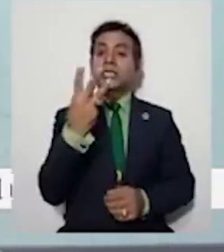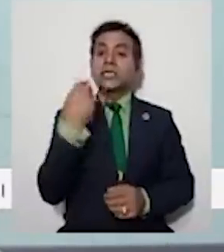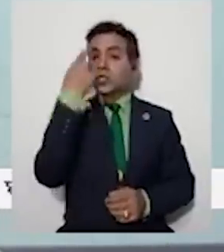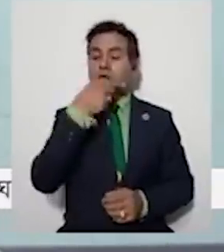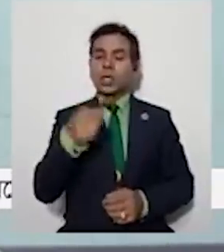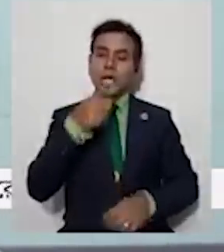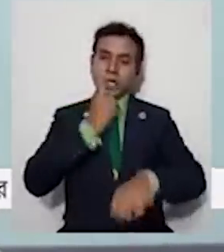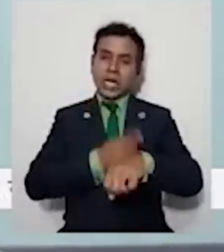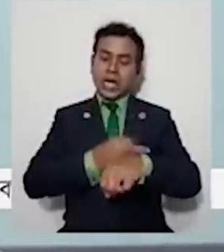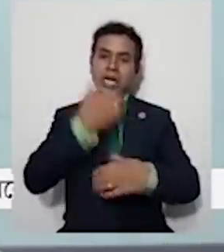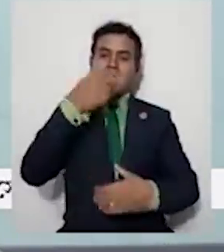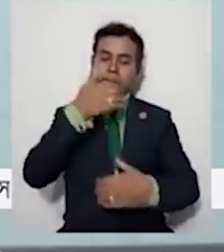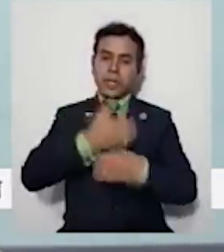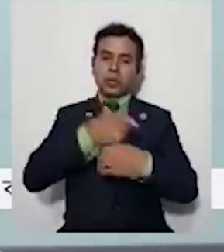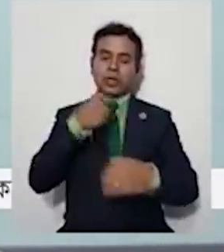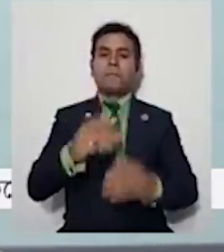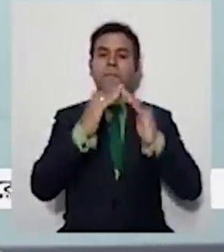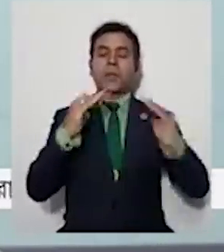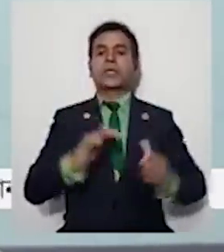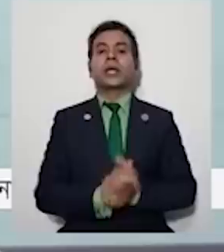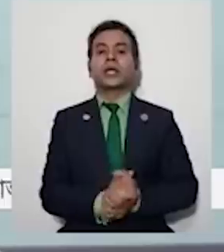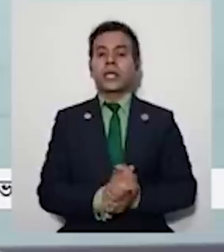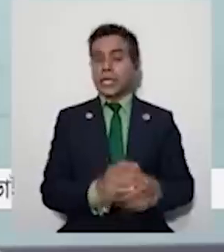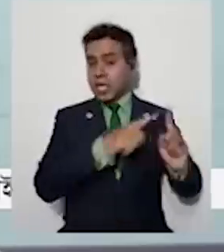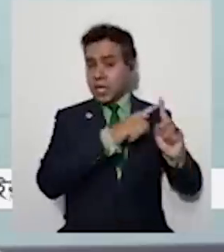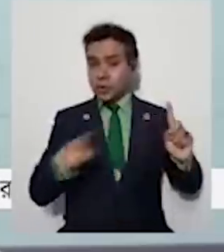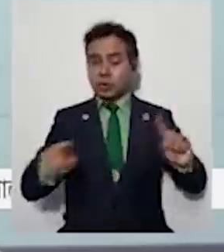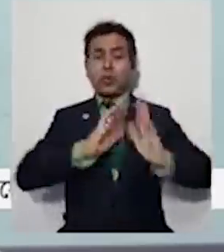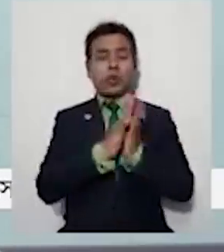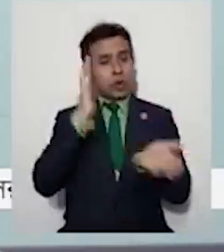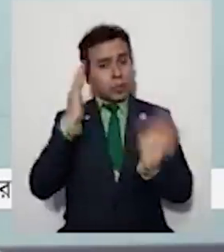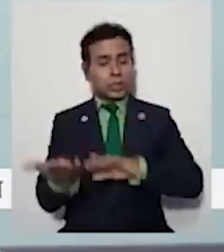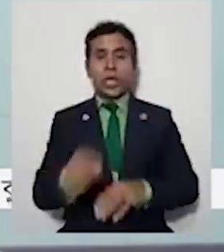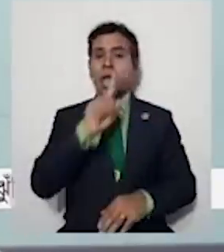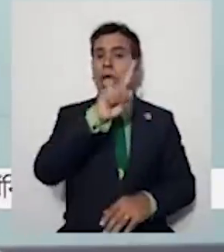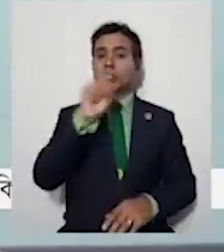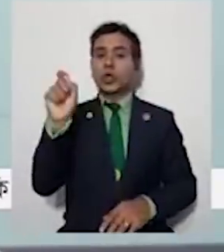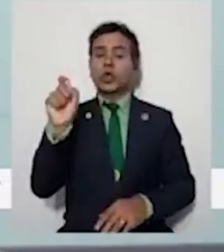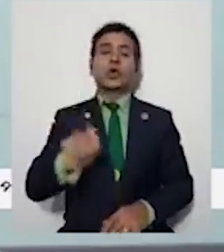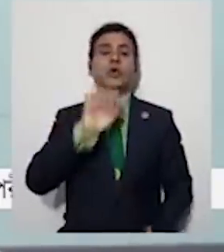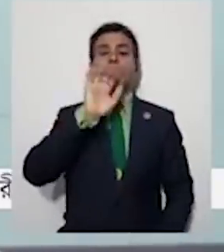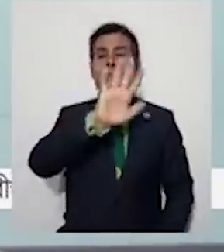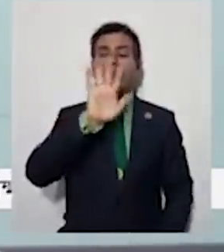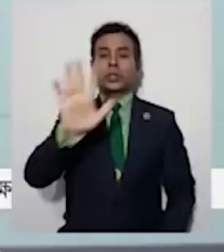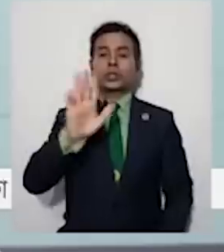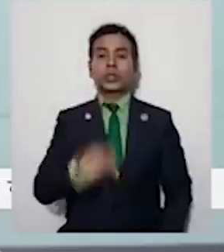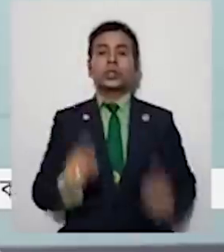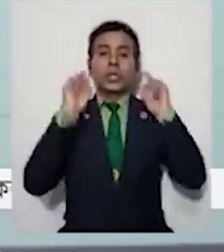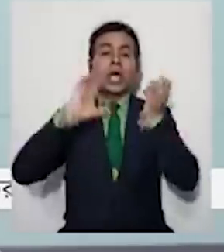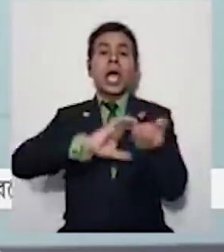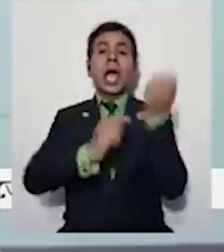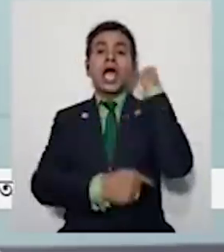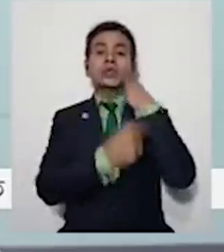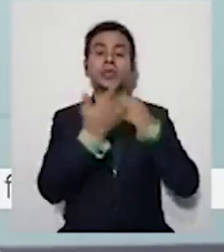155 জন। হাসপাতালে ভর্তিকৃত রুগীদের মধ্যে 24 ঘন্টায় সুস্থ হয়েছেন 8 জন,